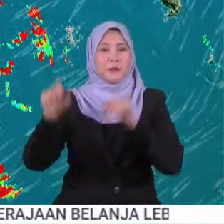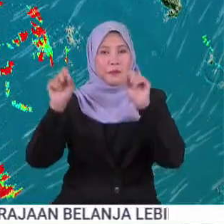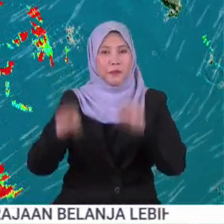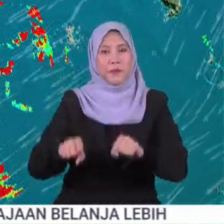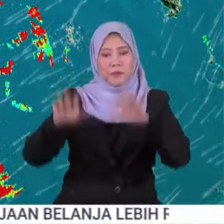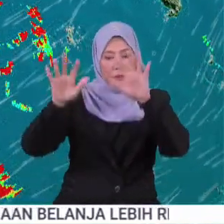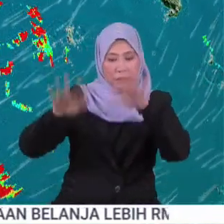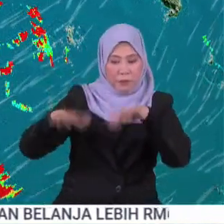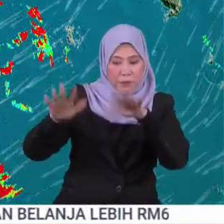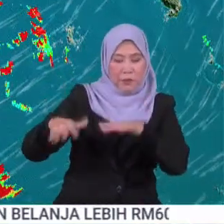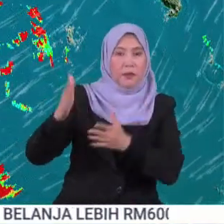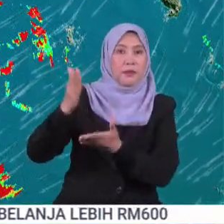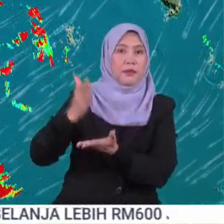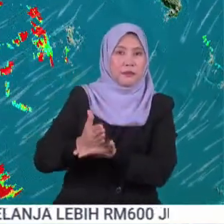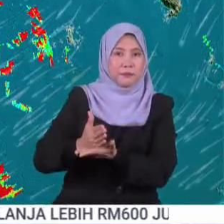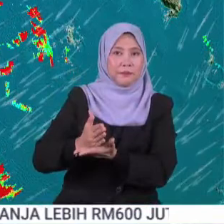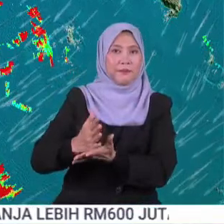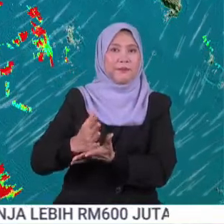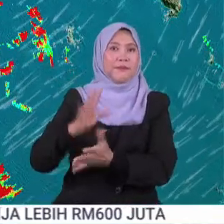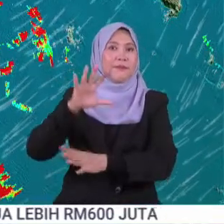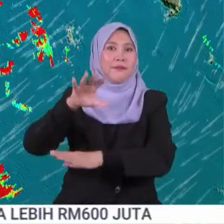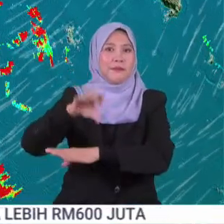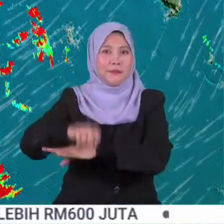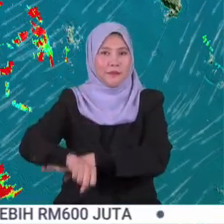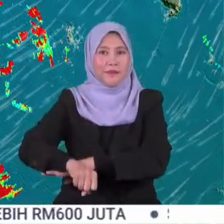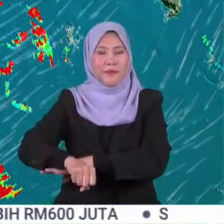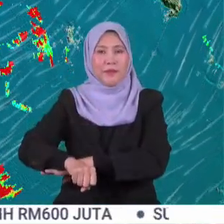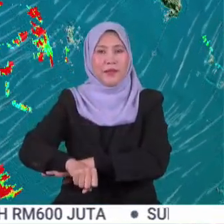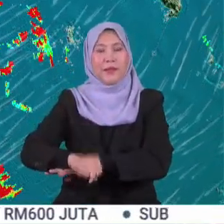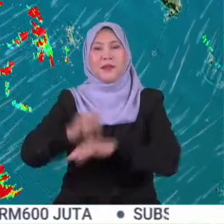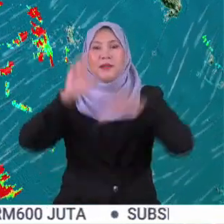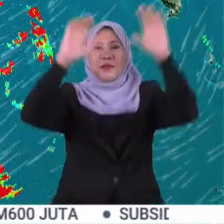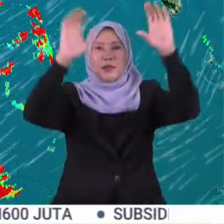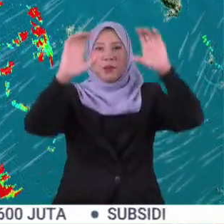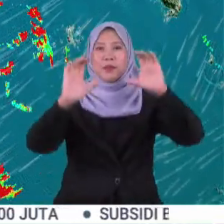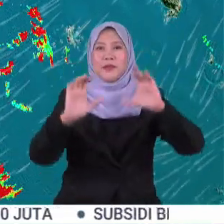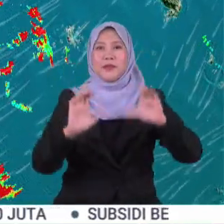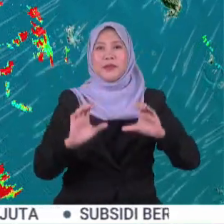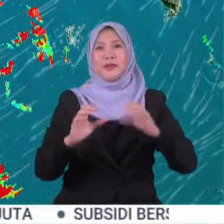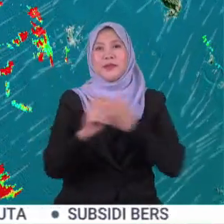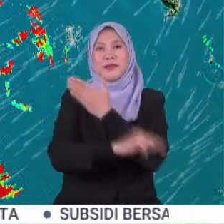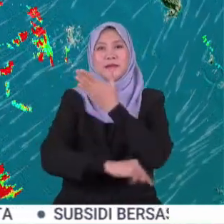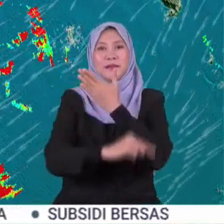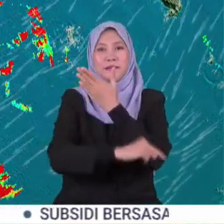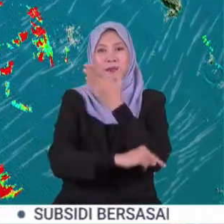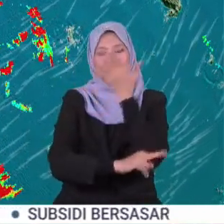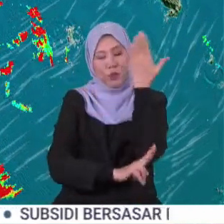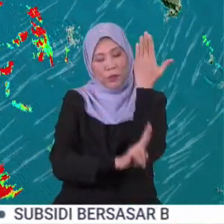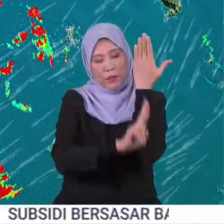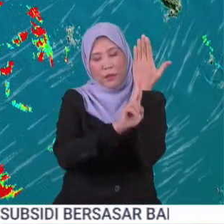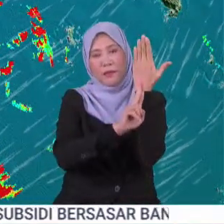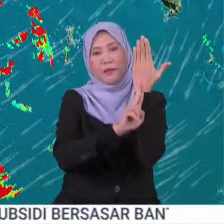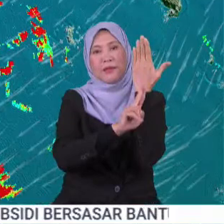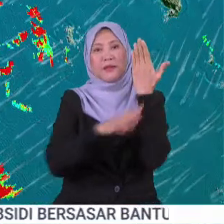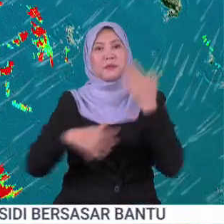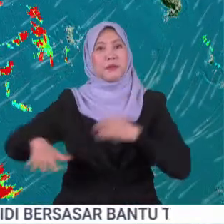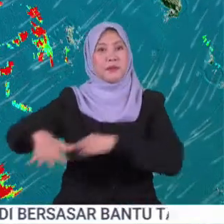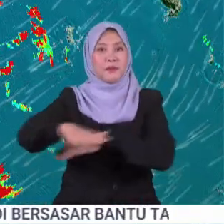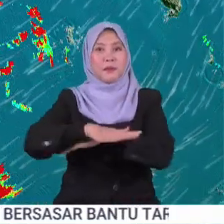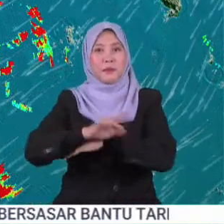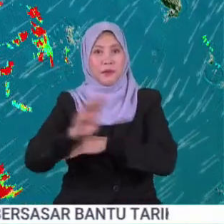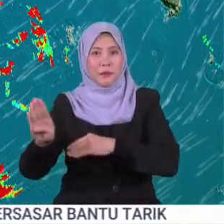boleh beransur reda sekitar awal malam nanti, manakala bagi keadaan cuaca di negeri-negeri utara dan pantai barat